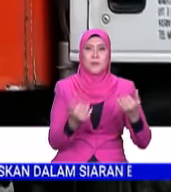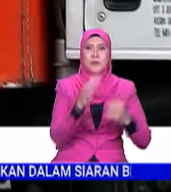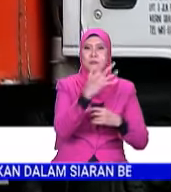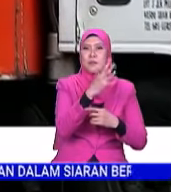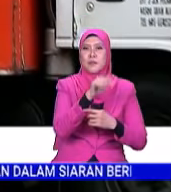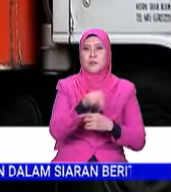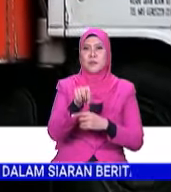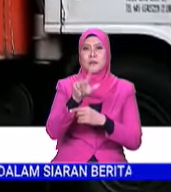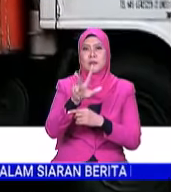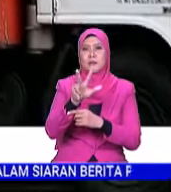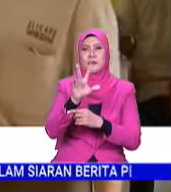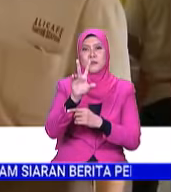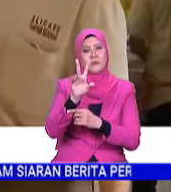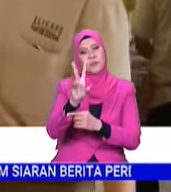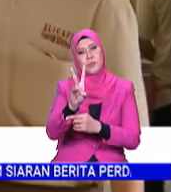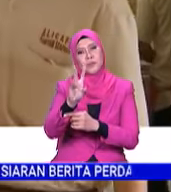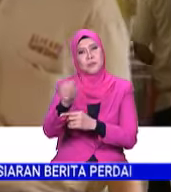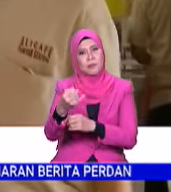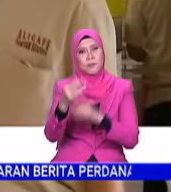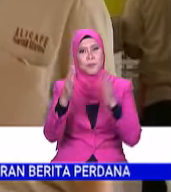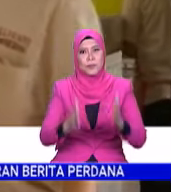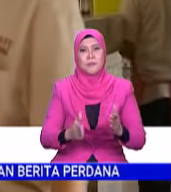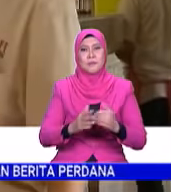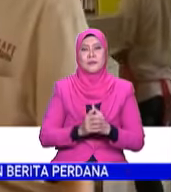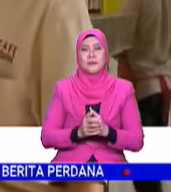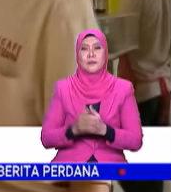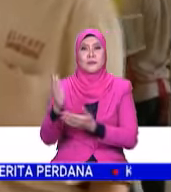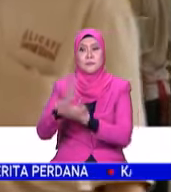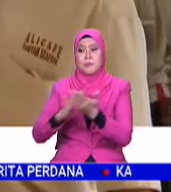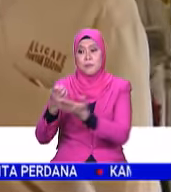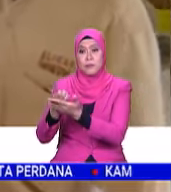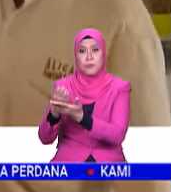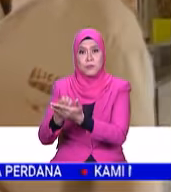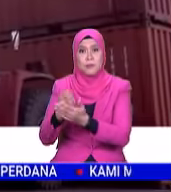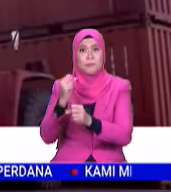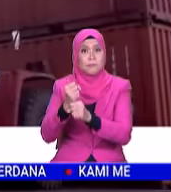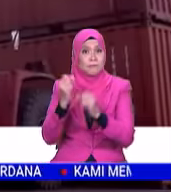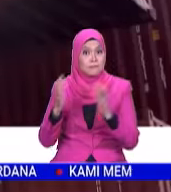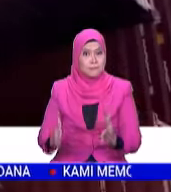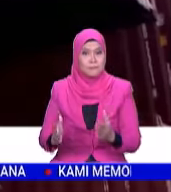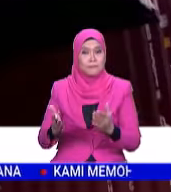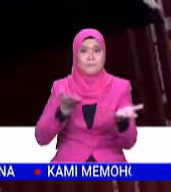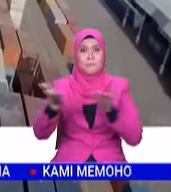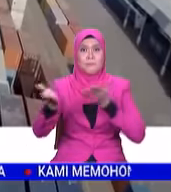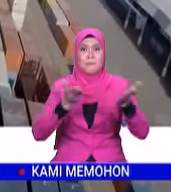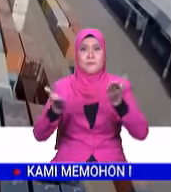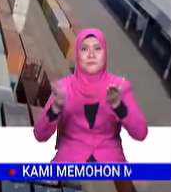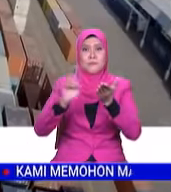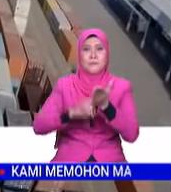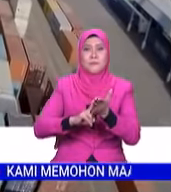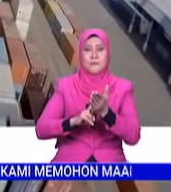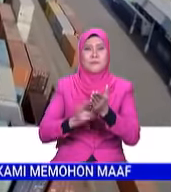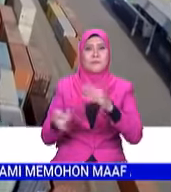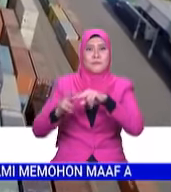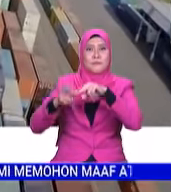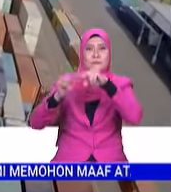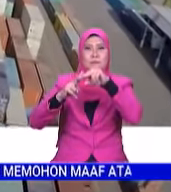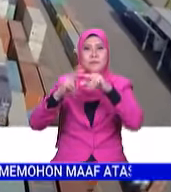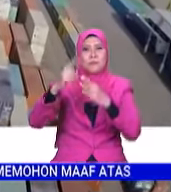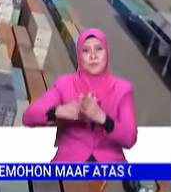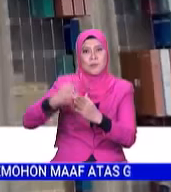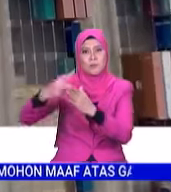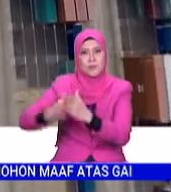15.37 juta orang. Mengikut sektor ekonomi, bilangan penduduk bekerja dalam sektor perkhidmatan mencatatkan peningkatan bulan ke